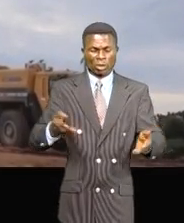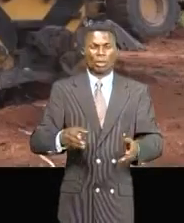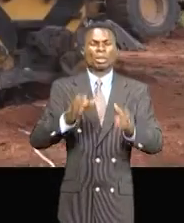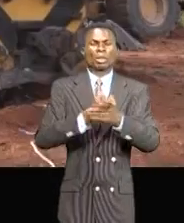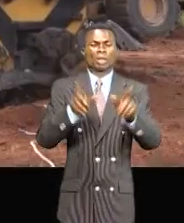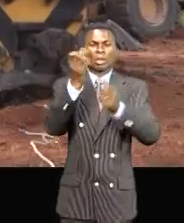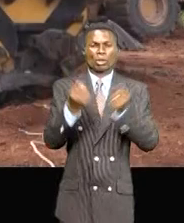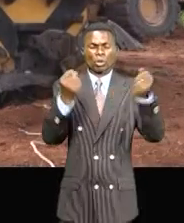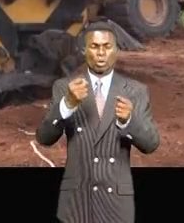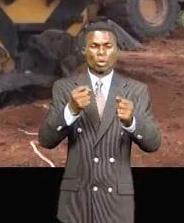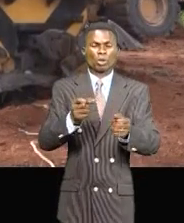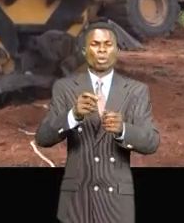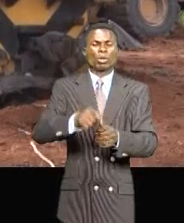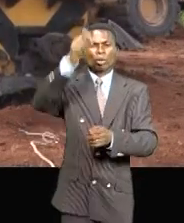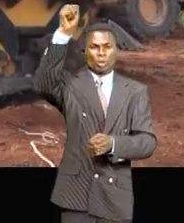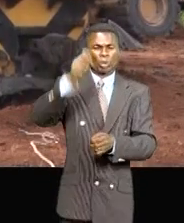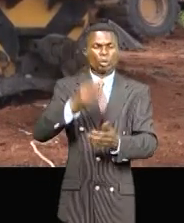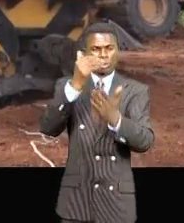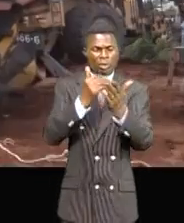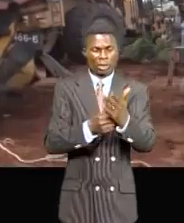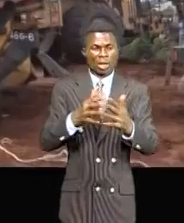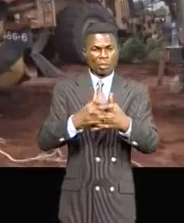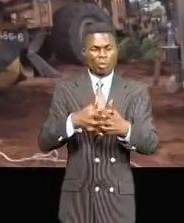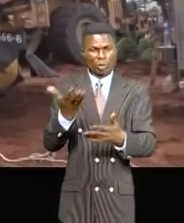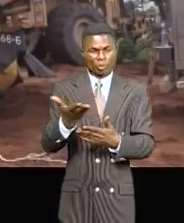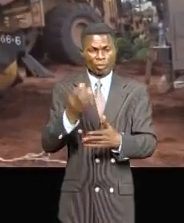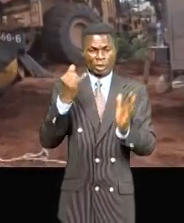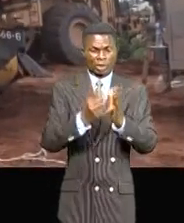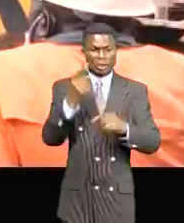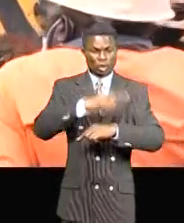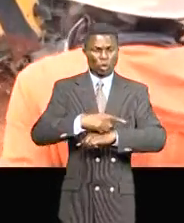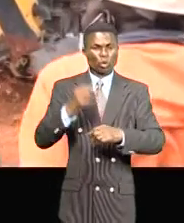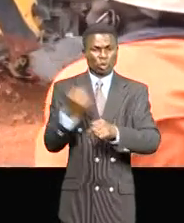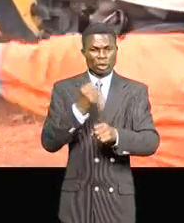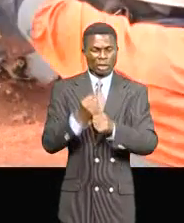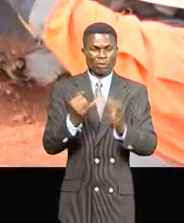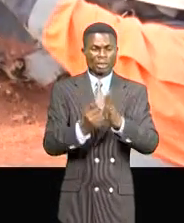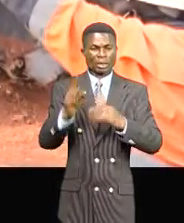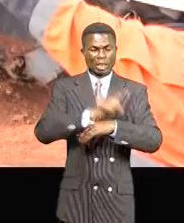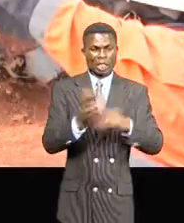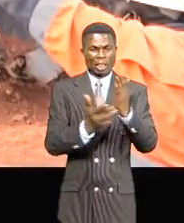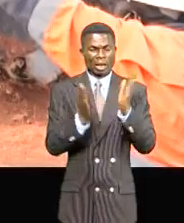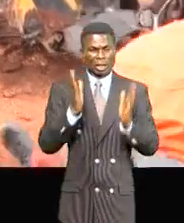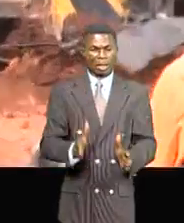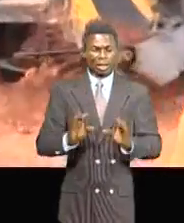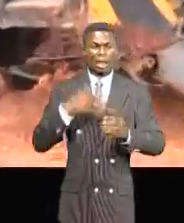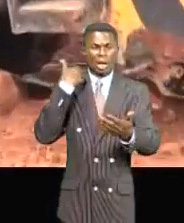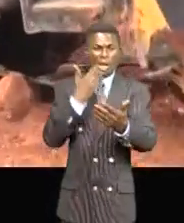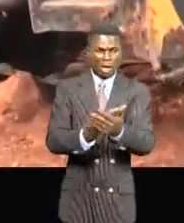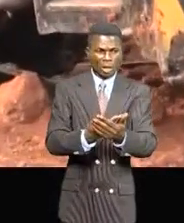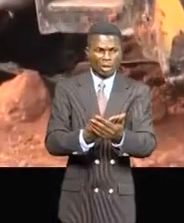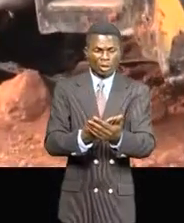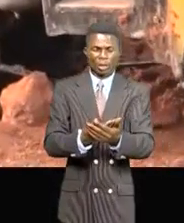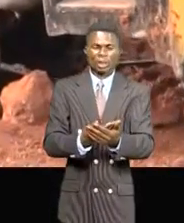un camion-grue, pour ne citer que ceci. Au bout des 6 jours de travail, le technicien de TIFM sont arrivés à ramener